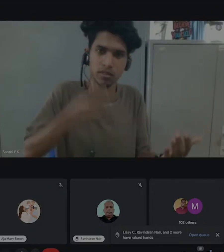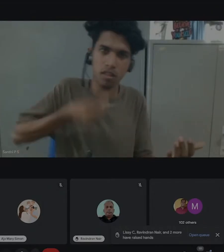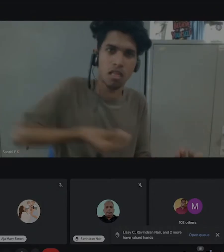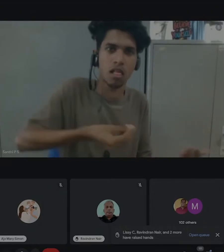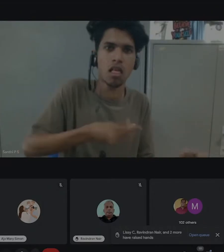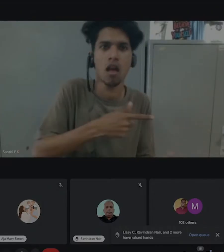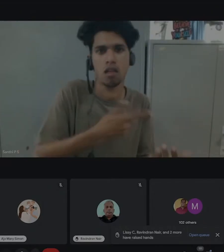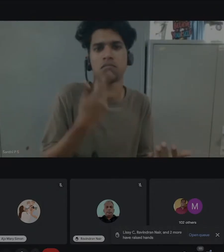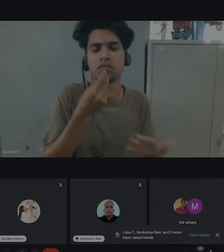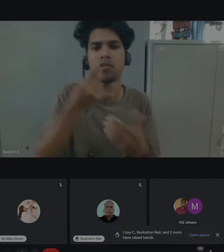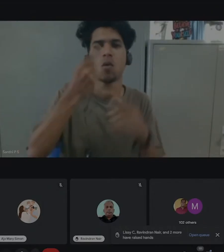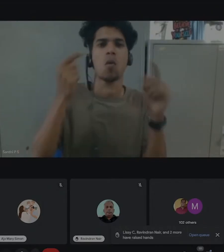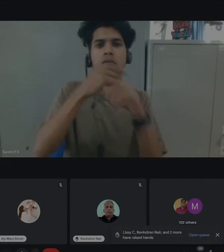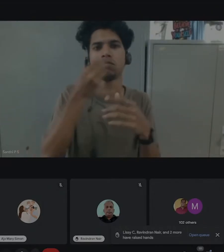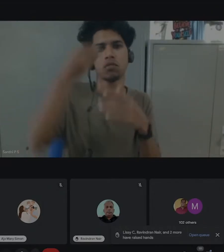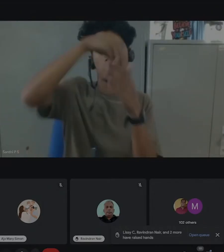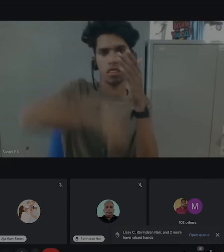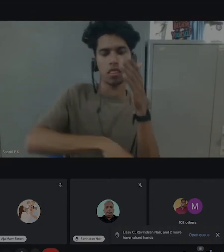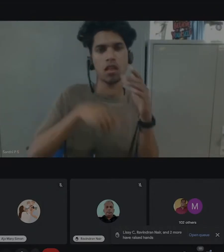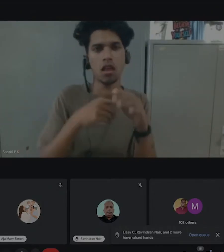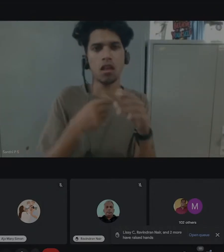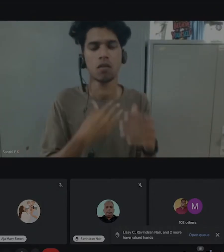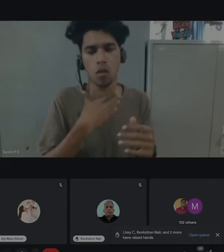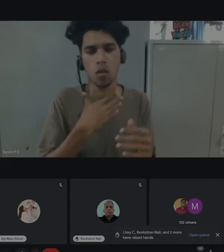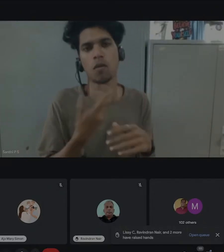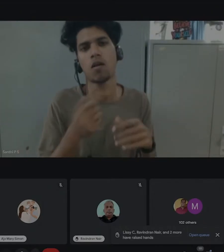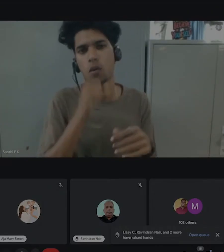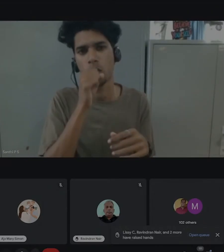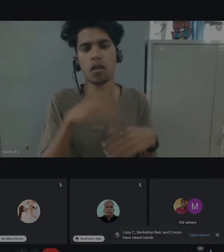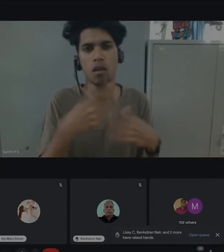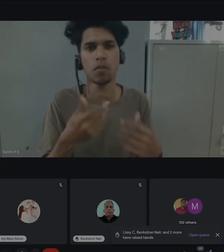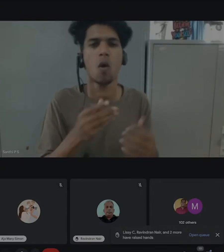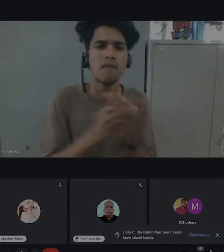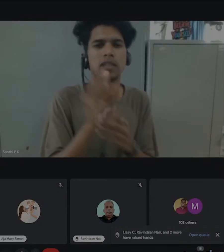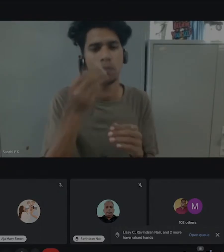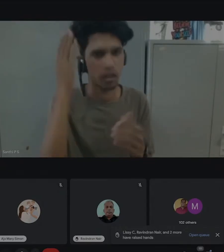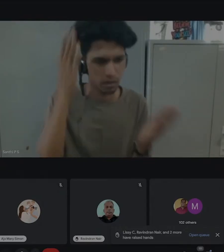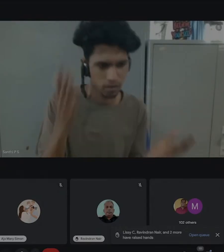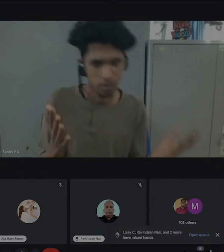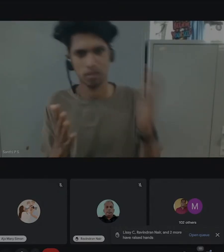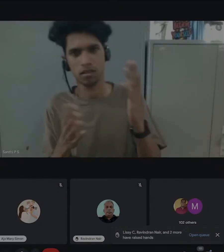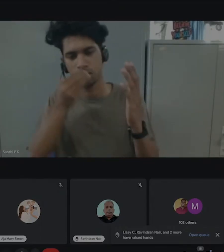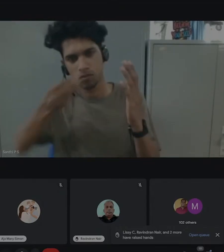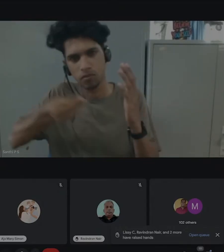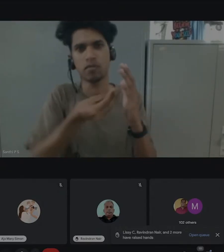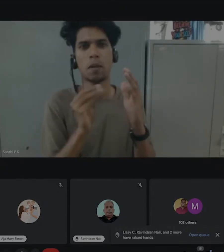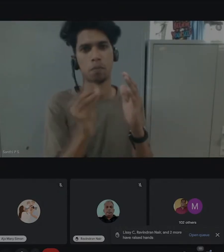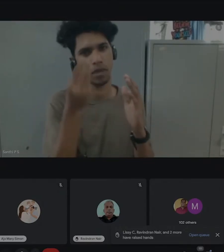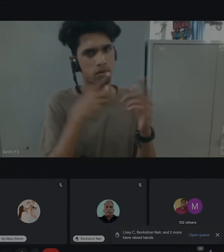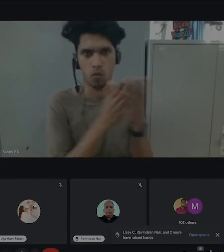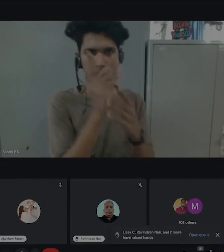ചോക്കിംഗ് വരാനായിട്ട് കാരണമാകുന്നു. അപ്പൊ അത് ഒഴിവാക്കി തല ഉയർത്തി വെച്ച് ഭക്ഷണം കൊടുക്കുക, അത് ഒരു രീതി. ഇനി ഇത്